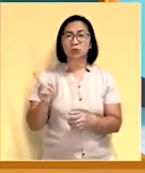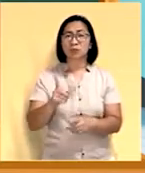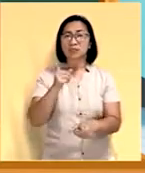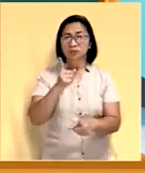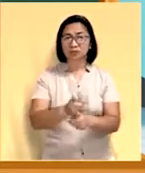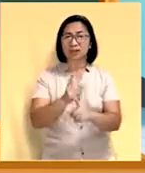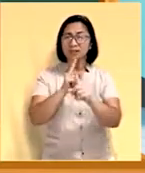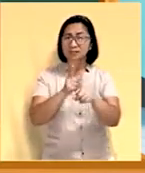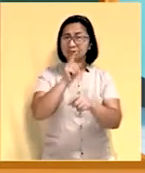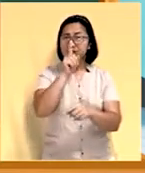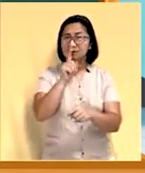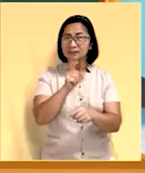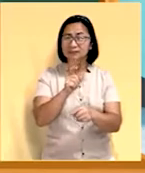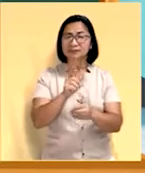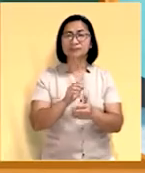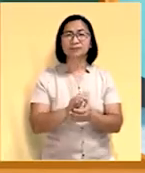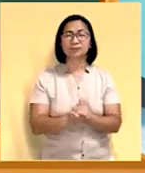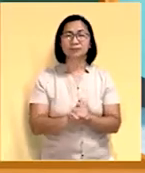Tamang sagot.